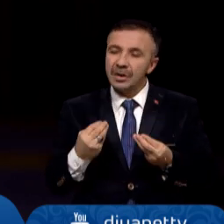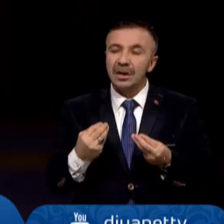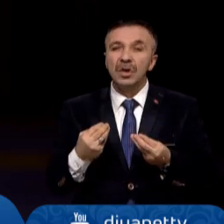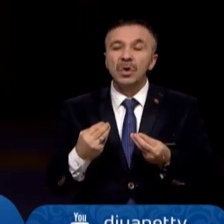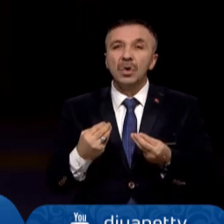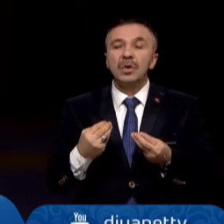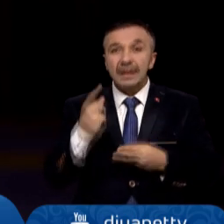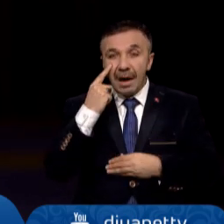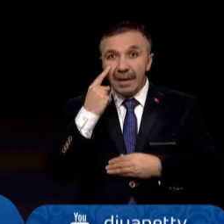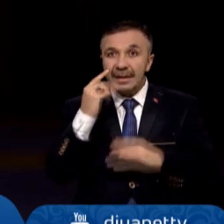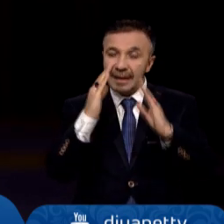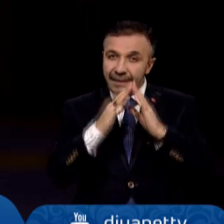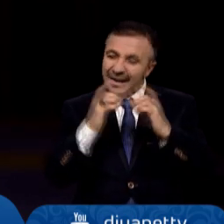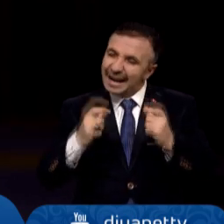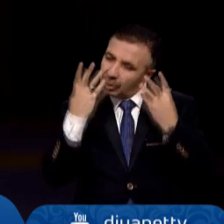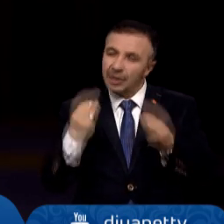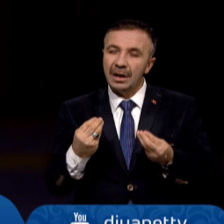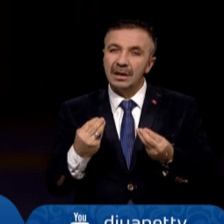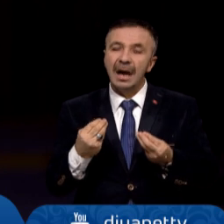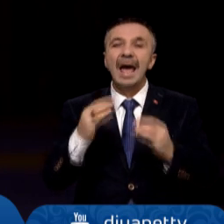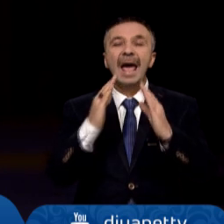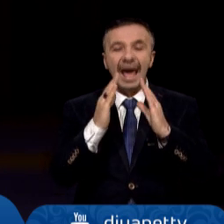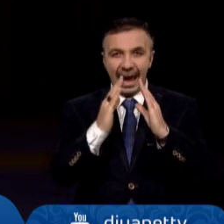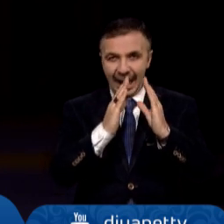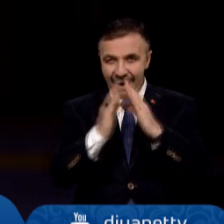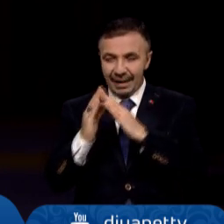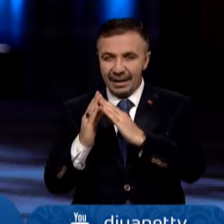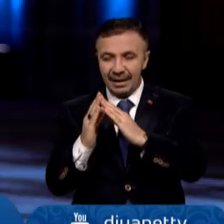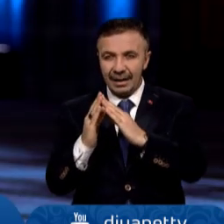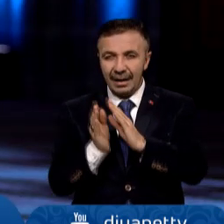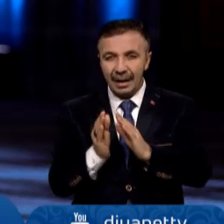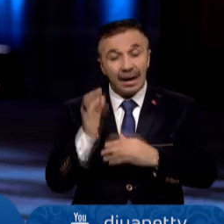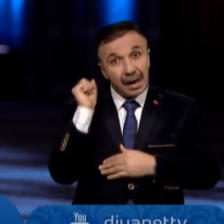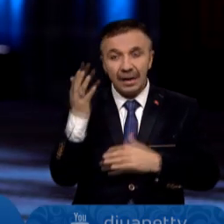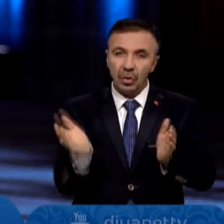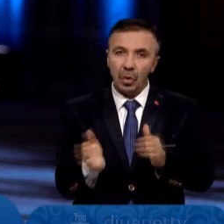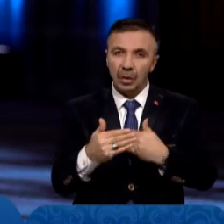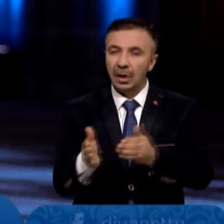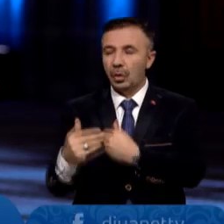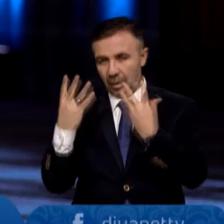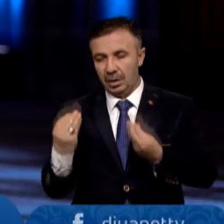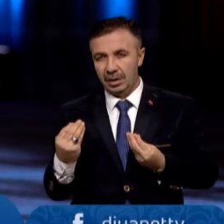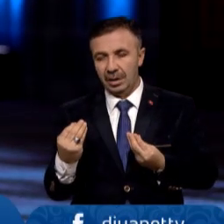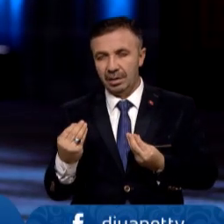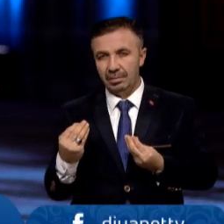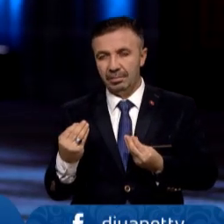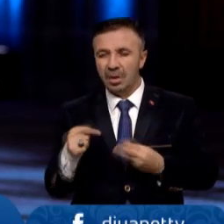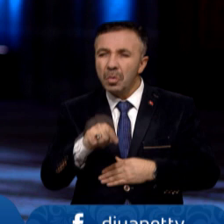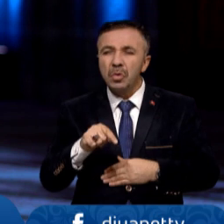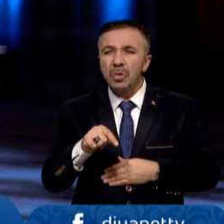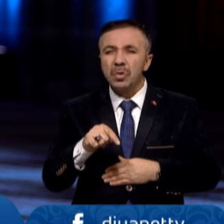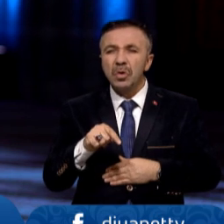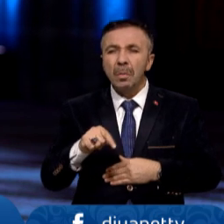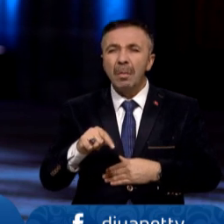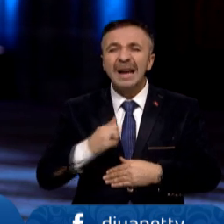Hükümet Konağı nerede olacak evler kaç odalı olacak saygıdeğer dinleyicilerim Bugün